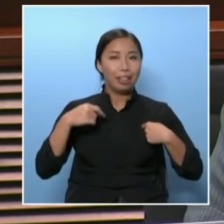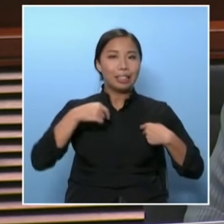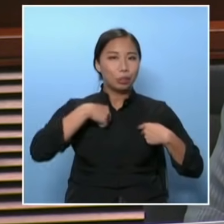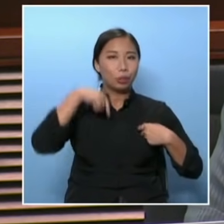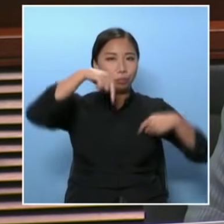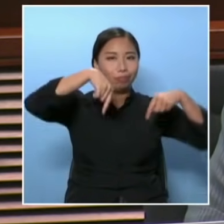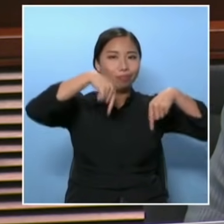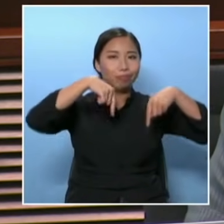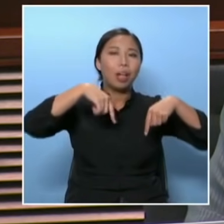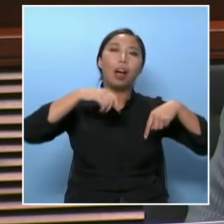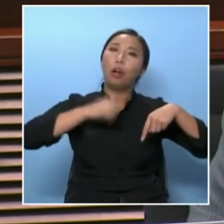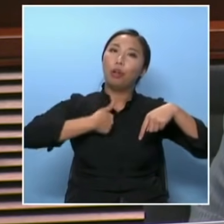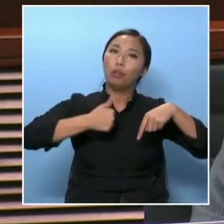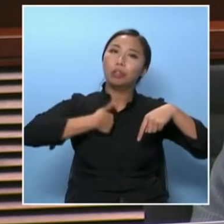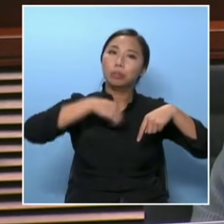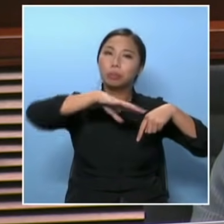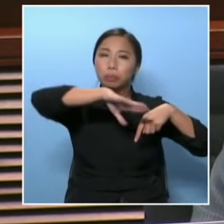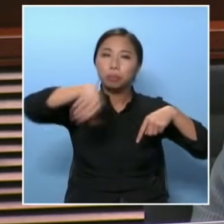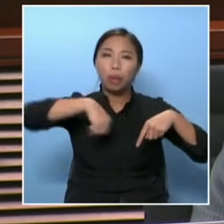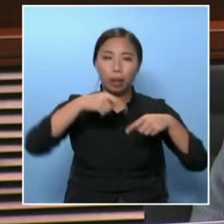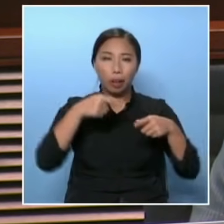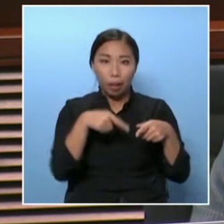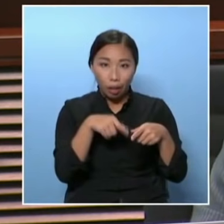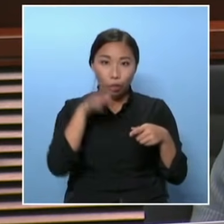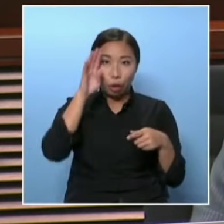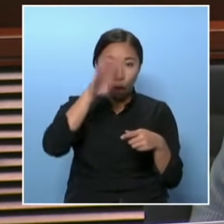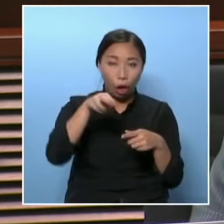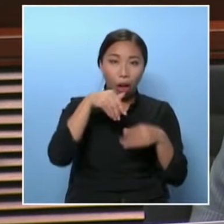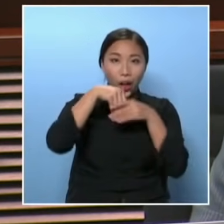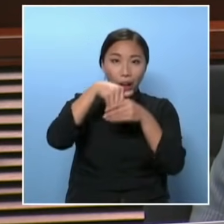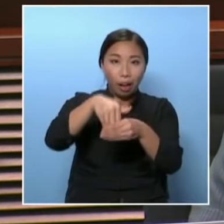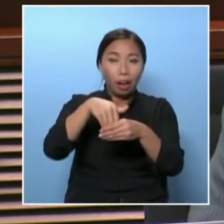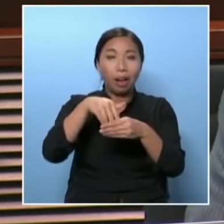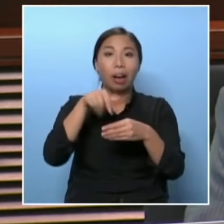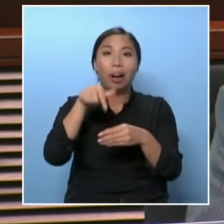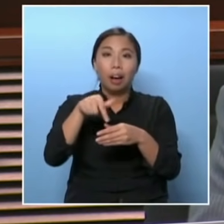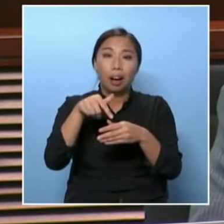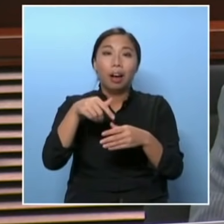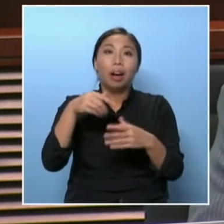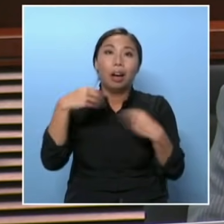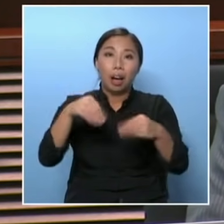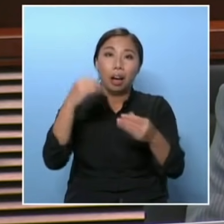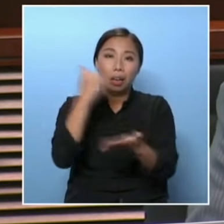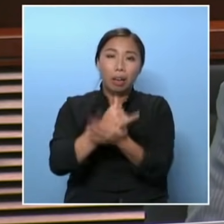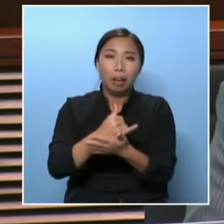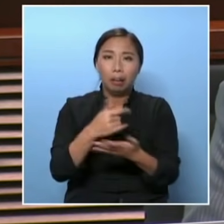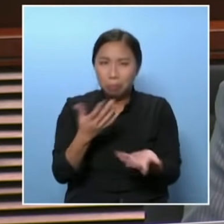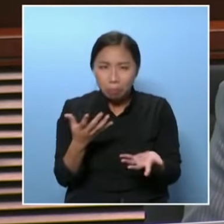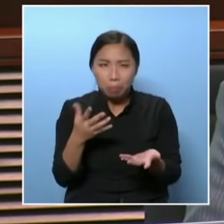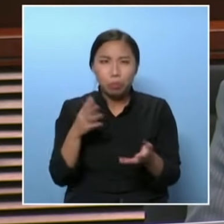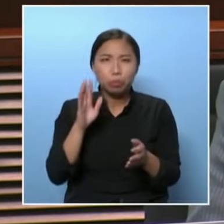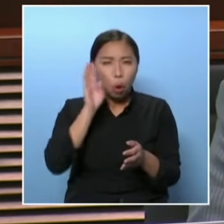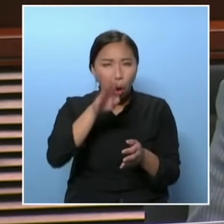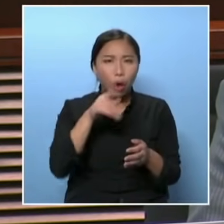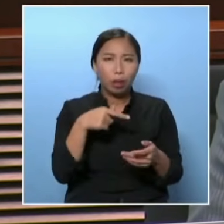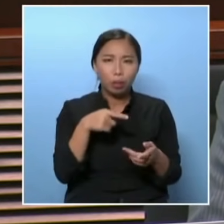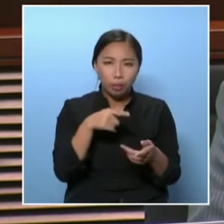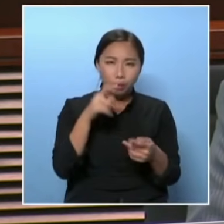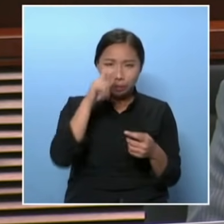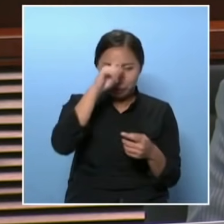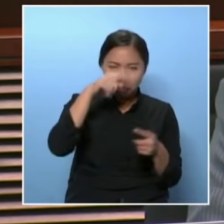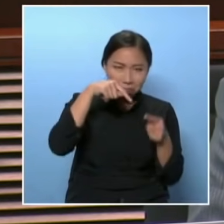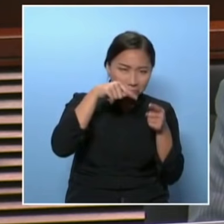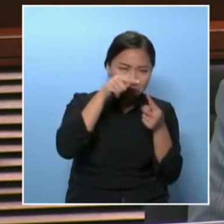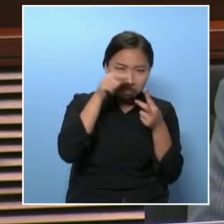師將來可以去學校度申請一個教職，我當然要記低邊個老師我曾